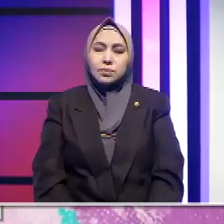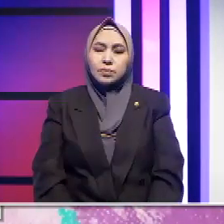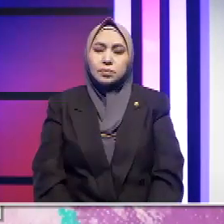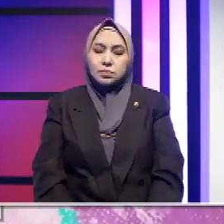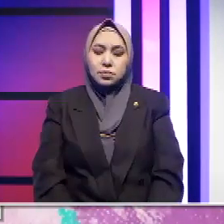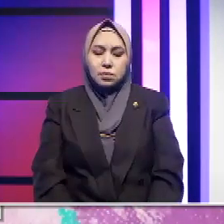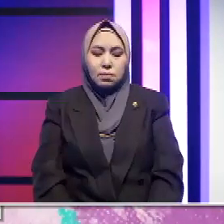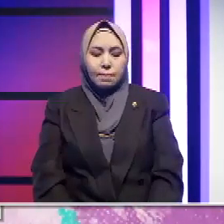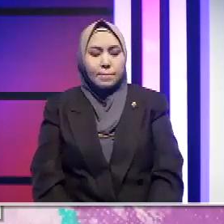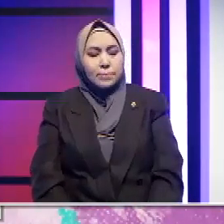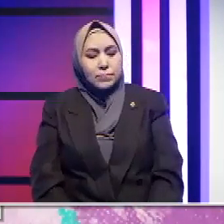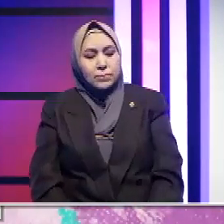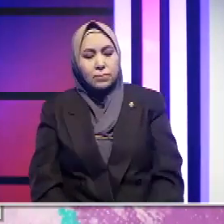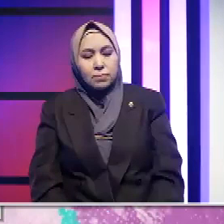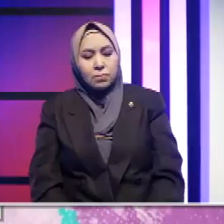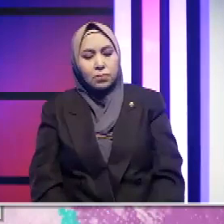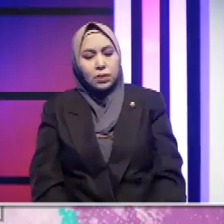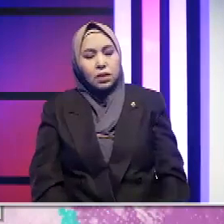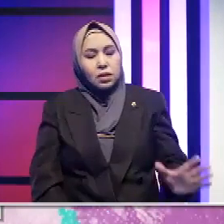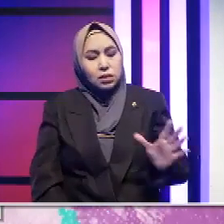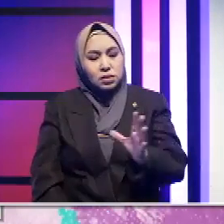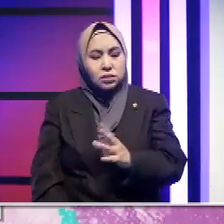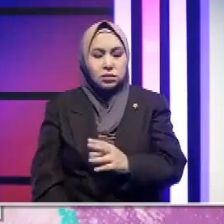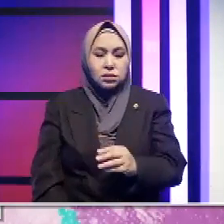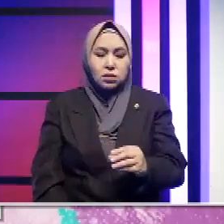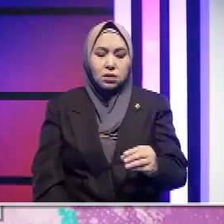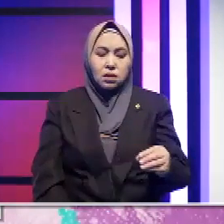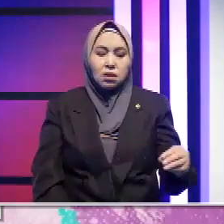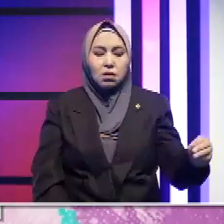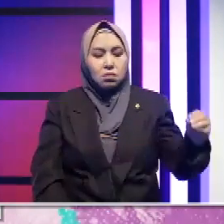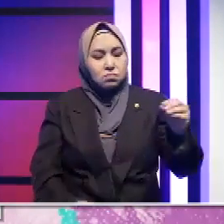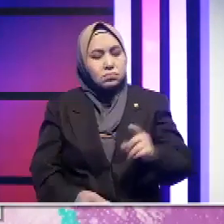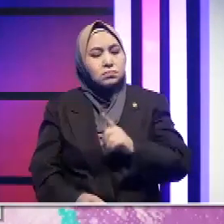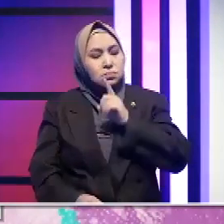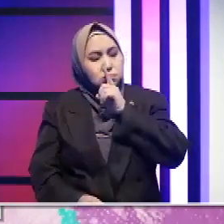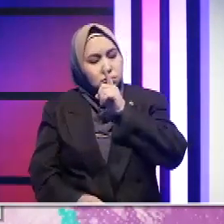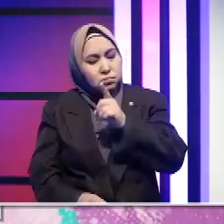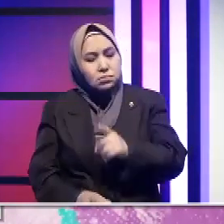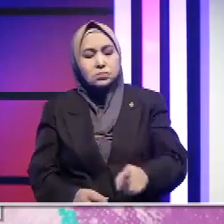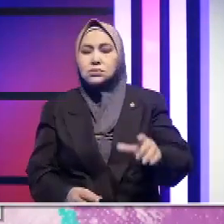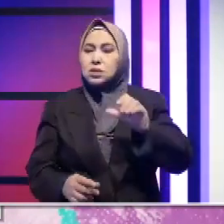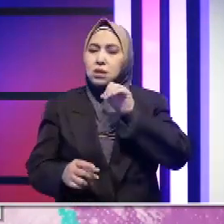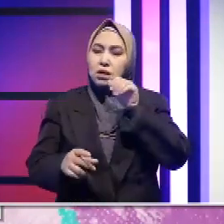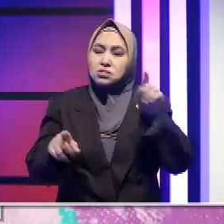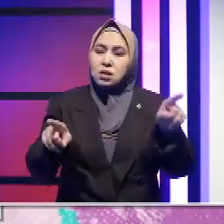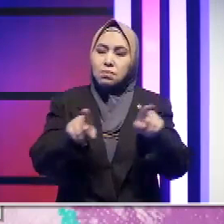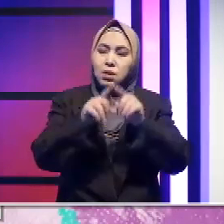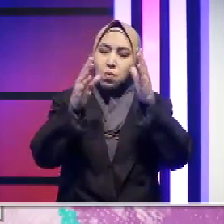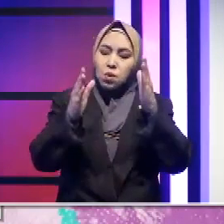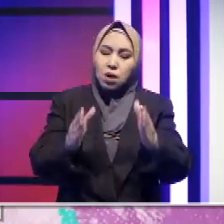Hai walladzina amanu wa amilus faliha